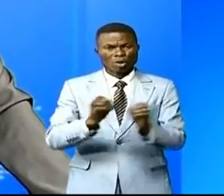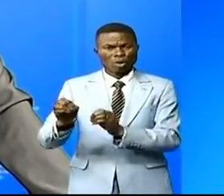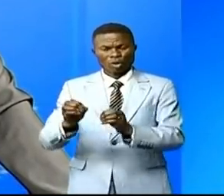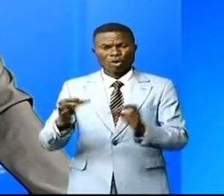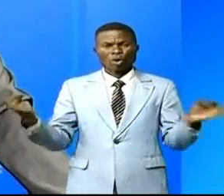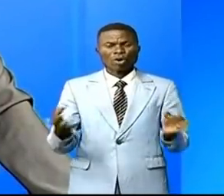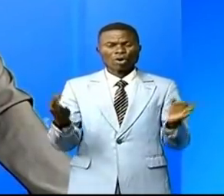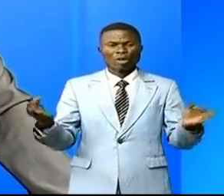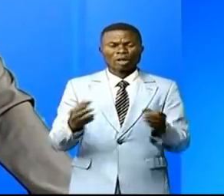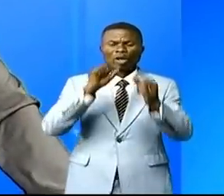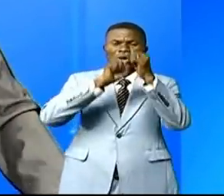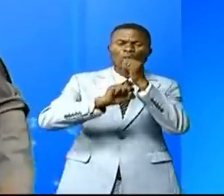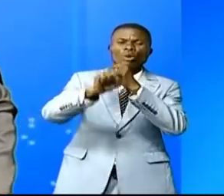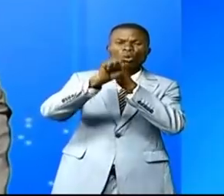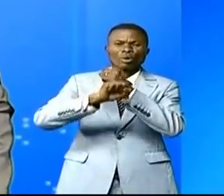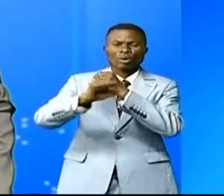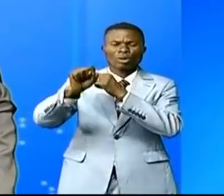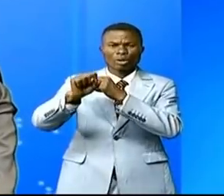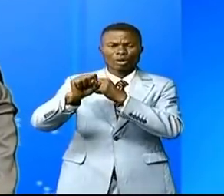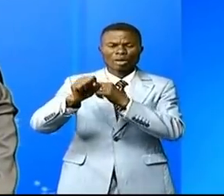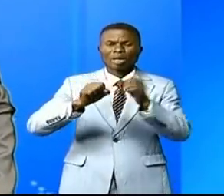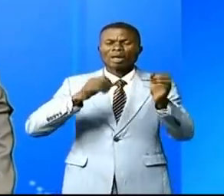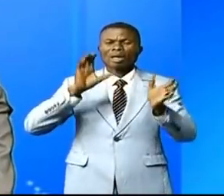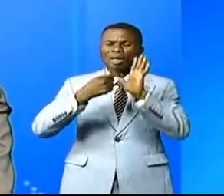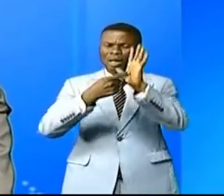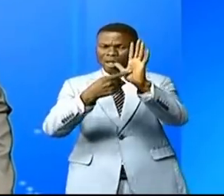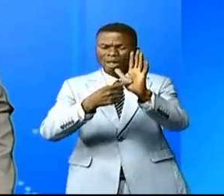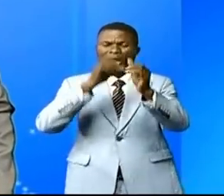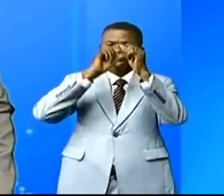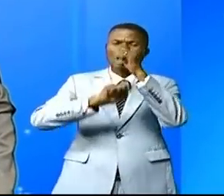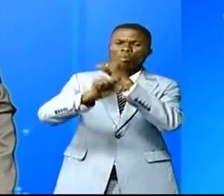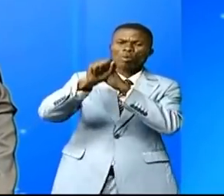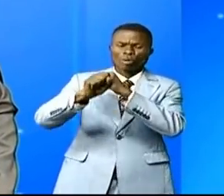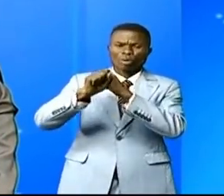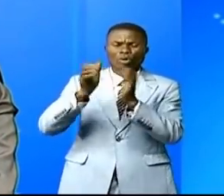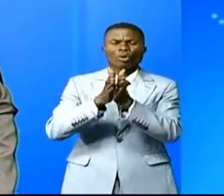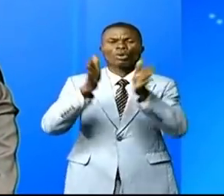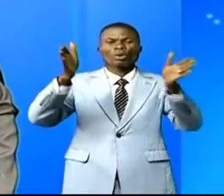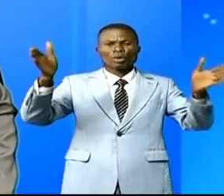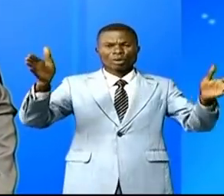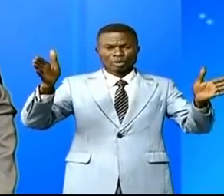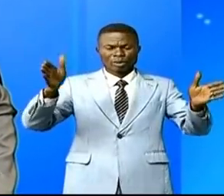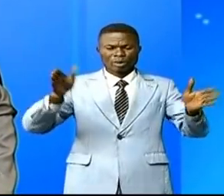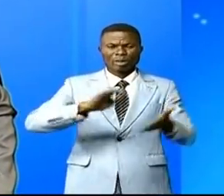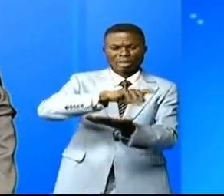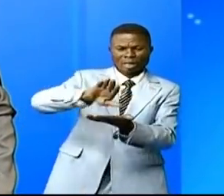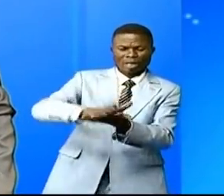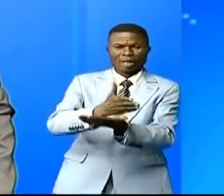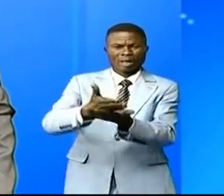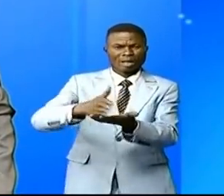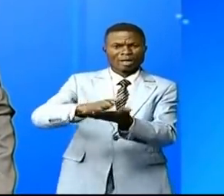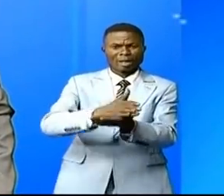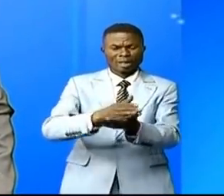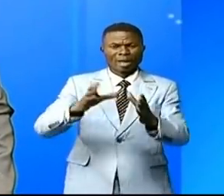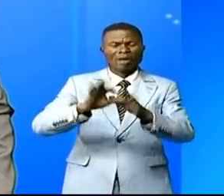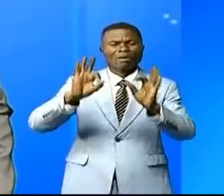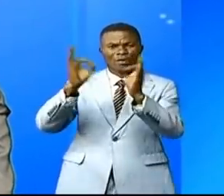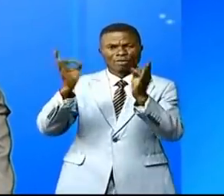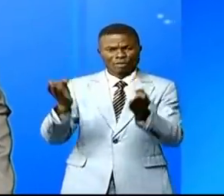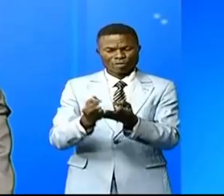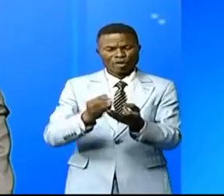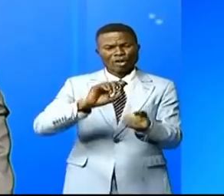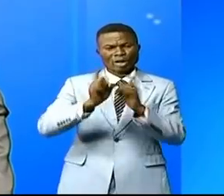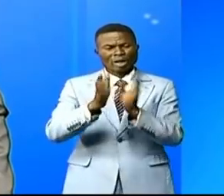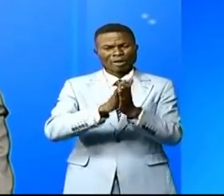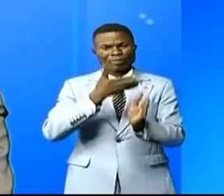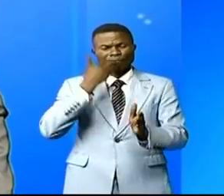matinée de sensibilisation, démonstration et de promotion publique des cuissons propres avec les foyers améliorés et